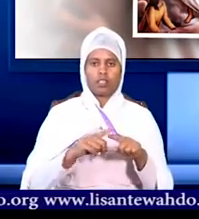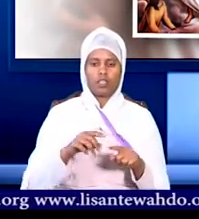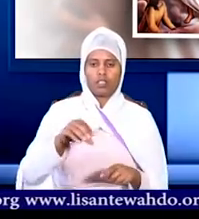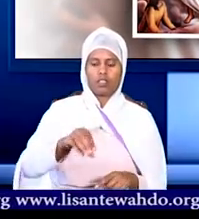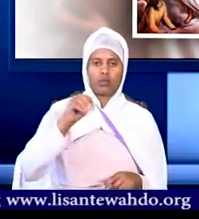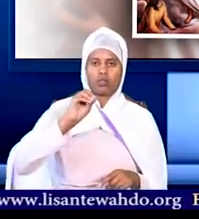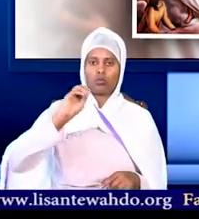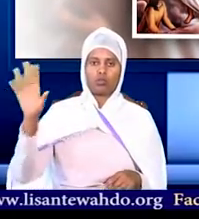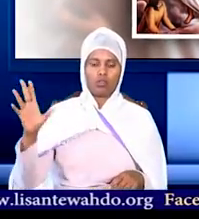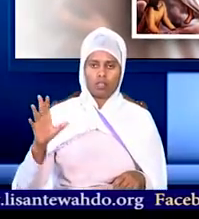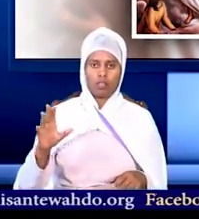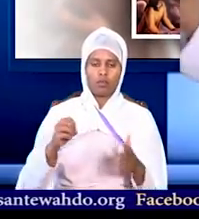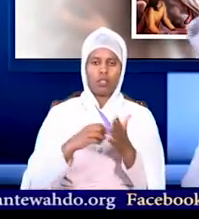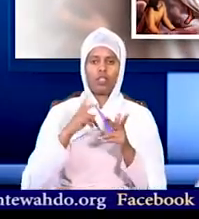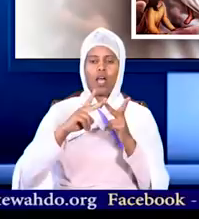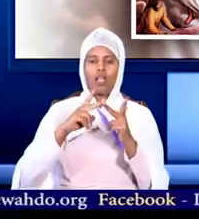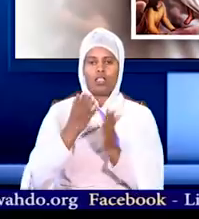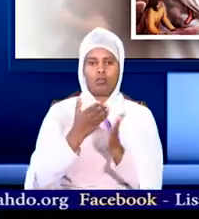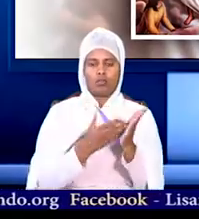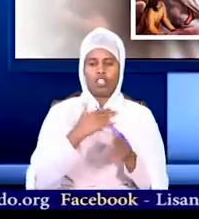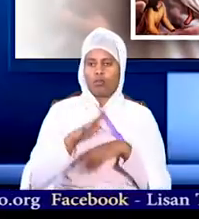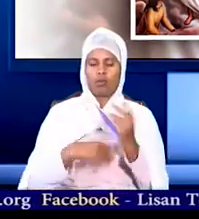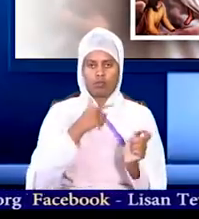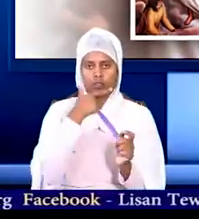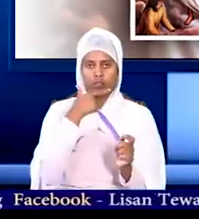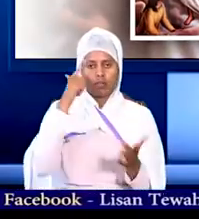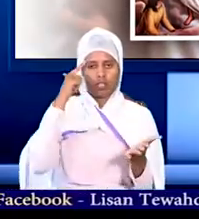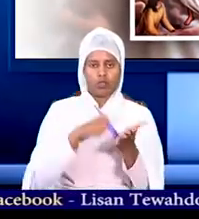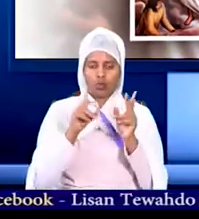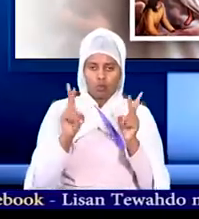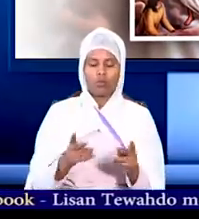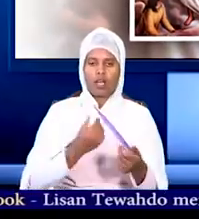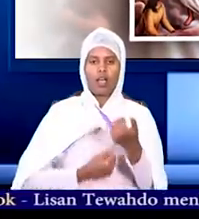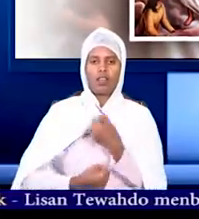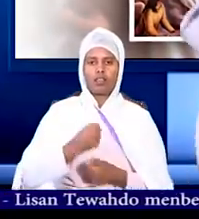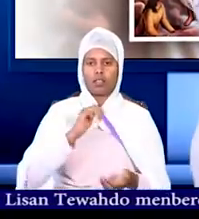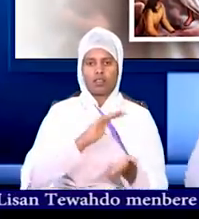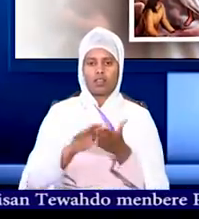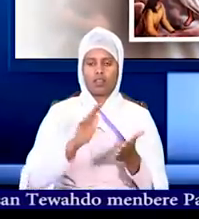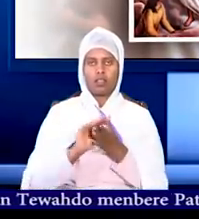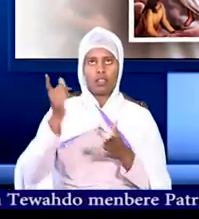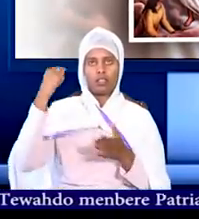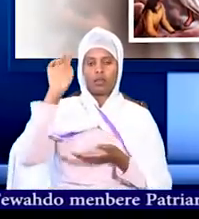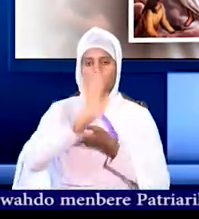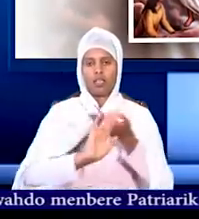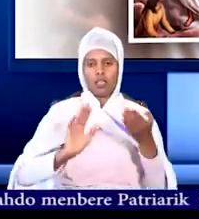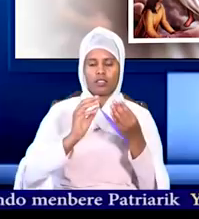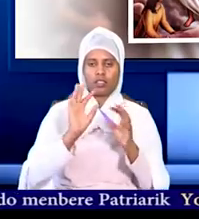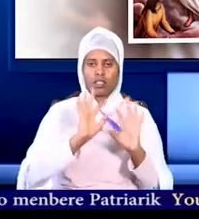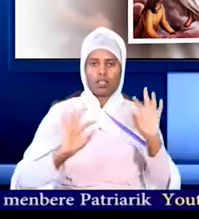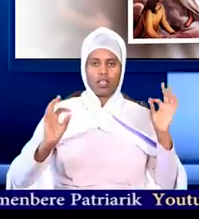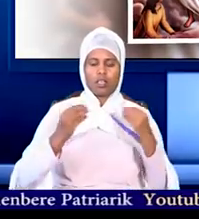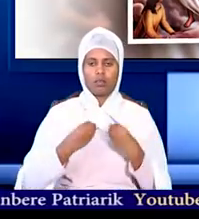ከይፈረየትን ኮላ ምሒኻ ትድርብያ ልክዕ ነታ ሱር ሓጢኣትና ዝነበረ ምሒ ደርበየልና